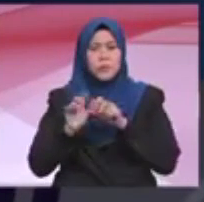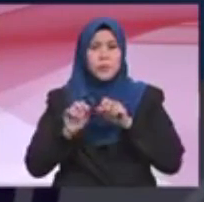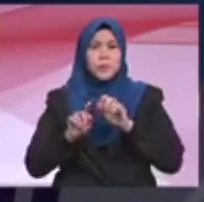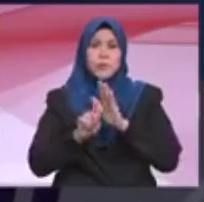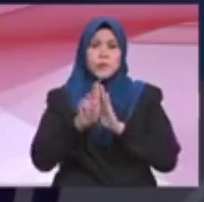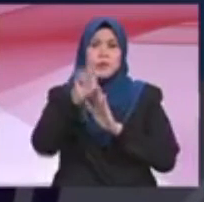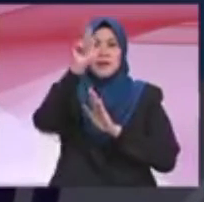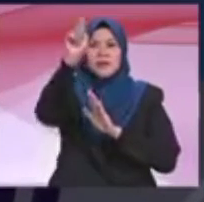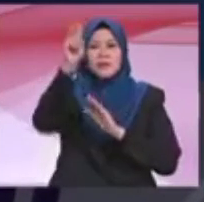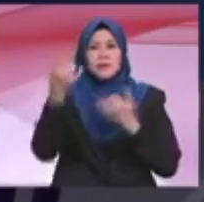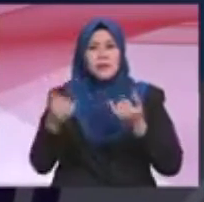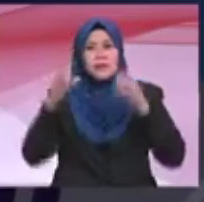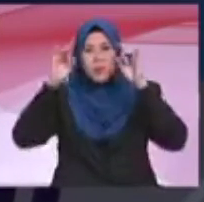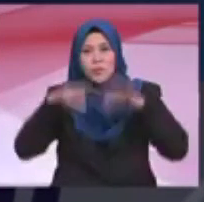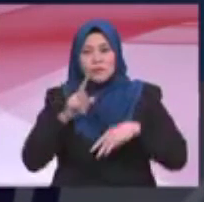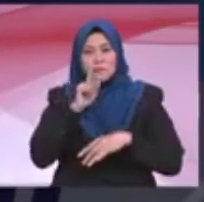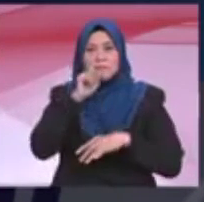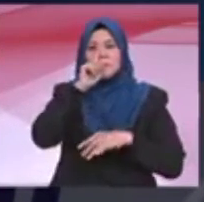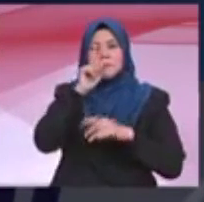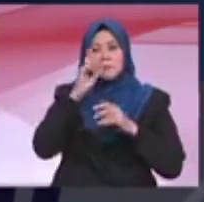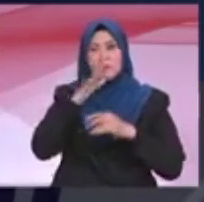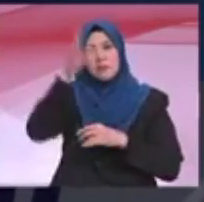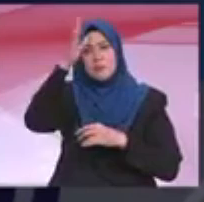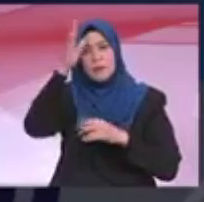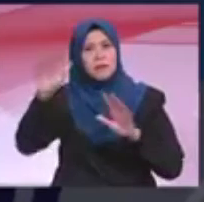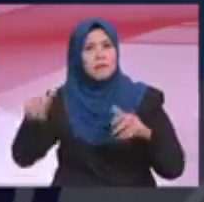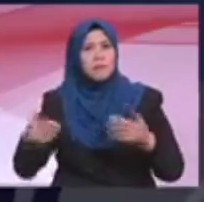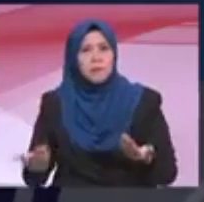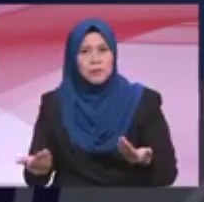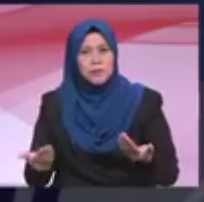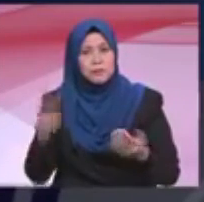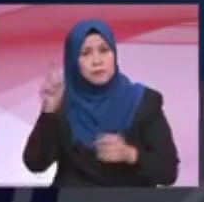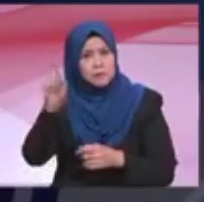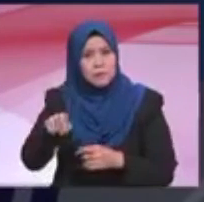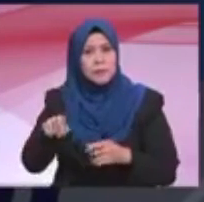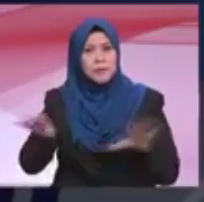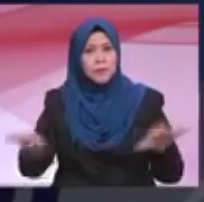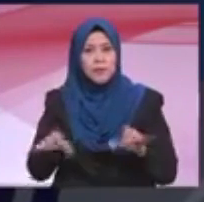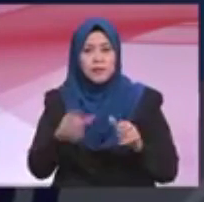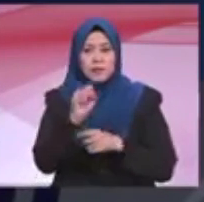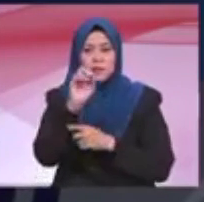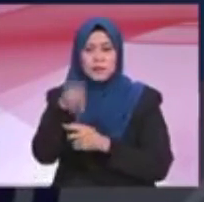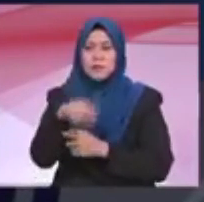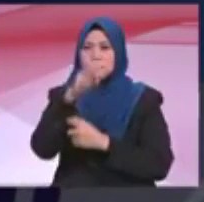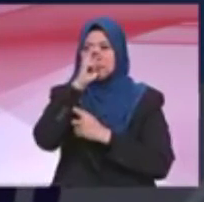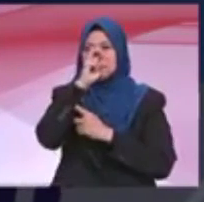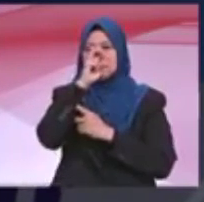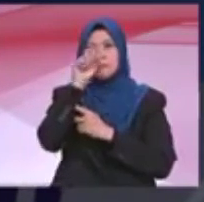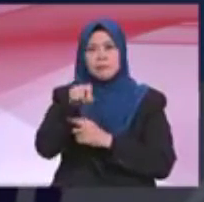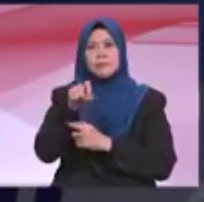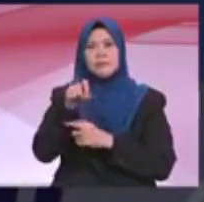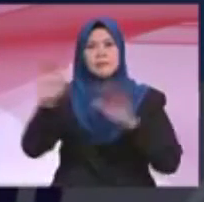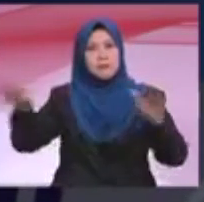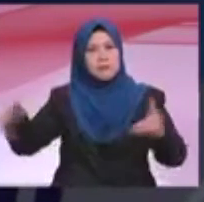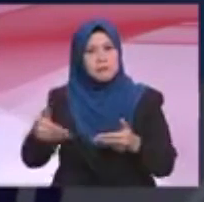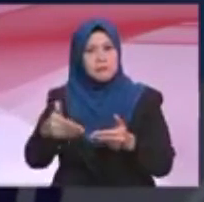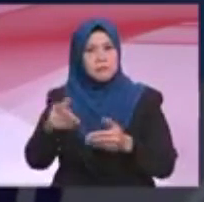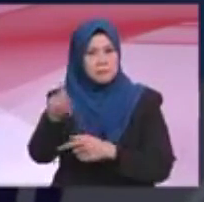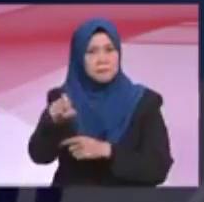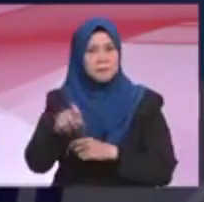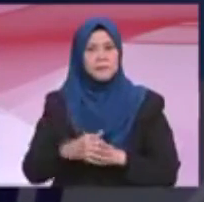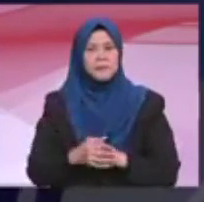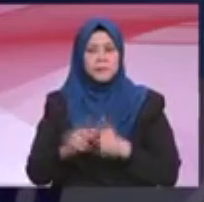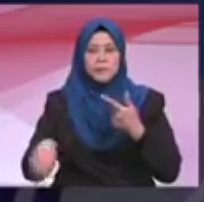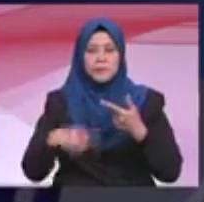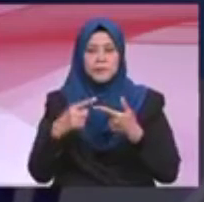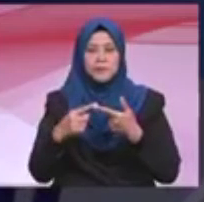test kepada penjaga-penjaga itu pada masa yang sama perlu dilakukan, SOP yang lebih ketat diperkenalkan kepada mereka. Yang